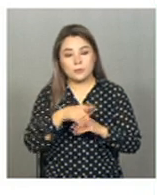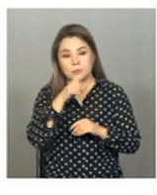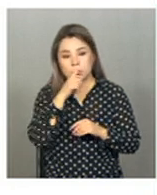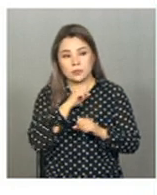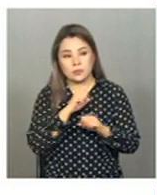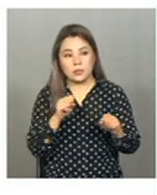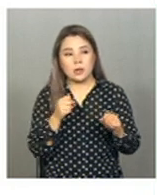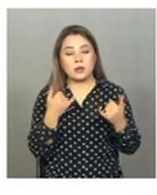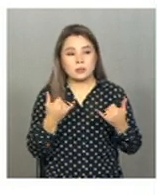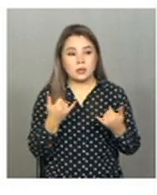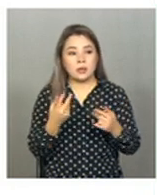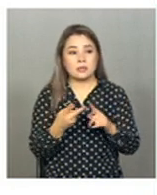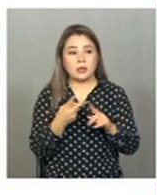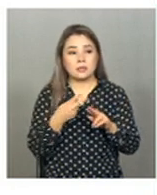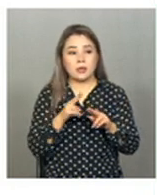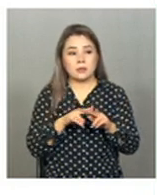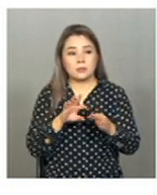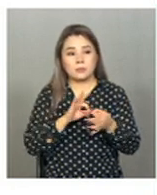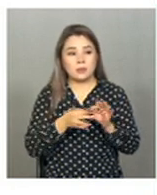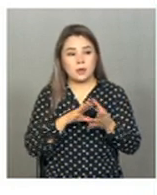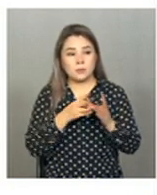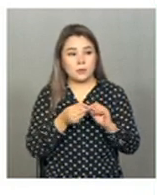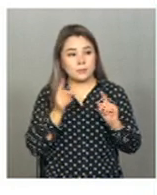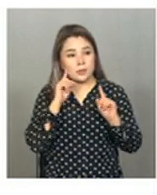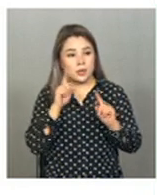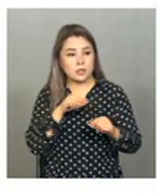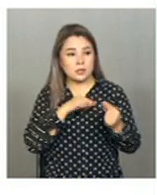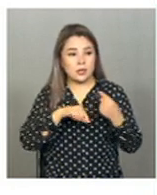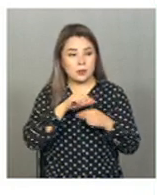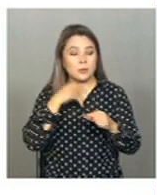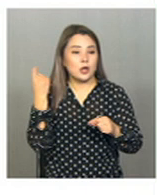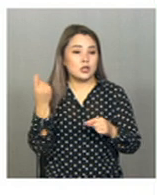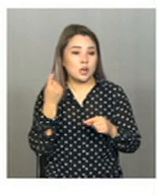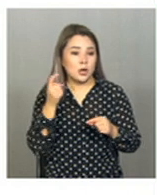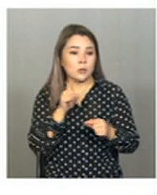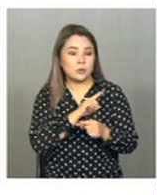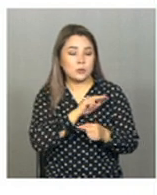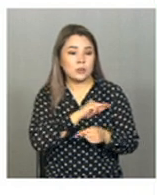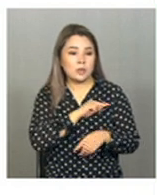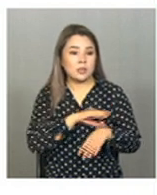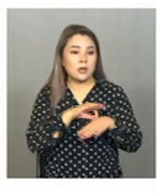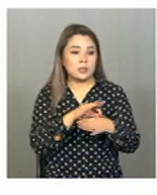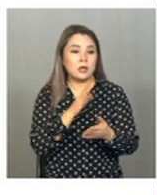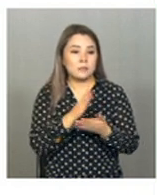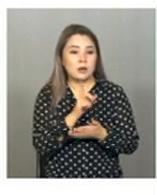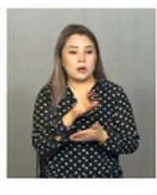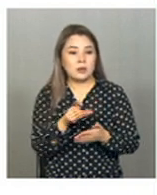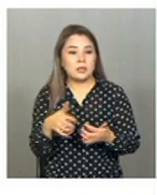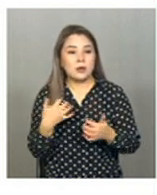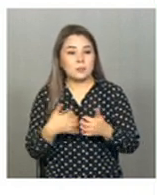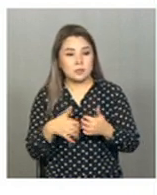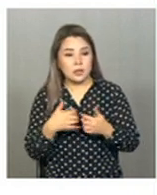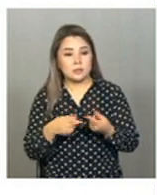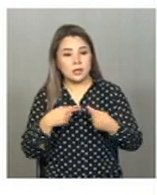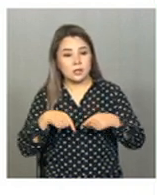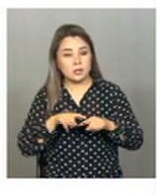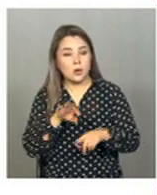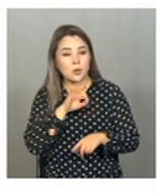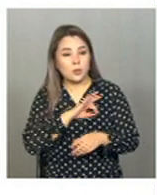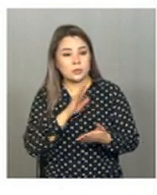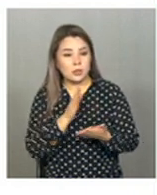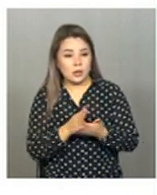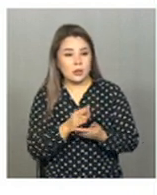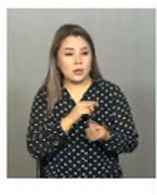Екіншіден, белгілі бір кәсіп, шаруашылық саласымен айналысатын адамдар арасында қолданылады.